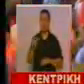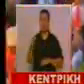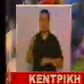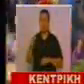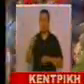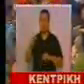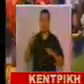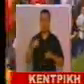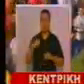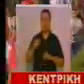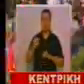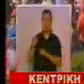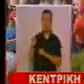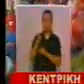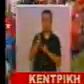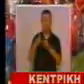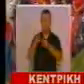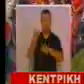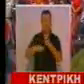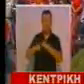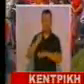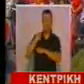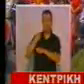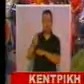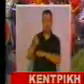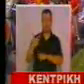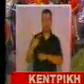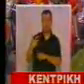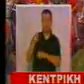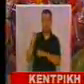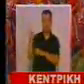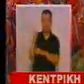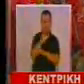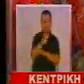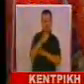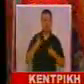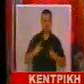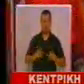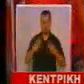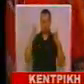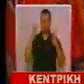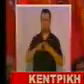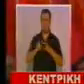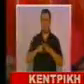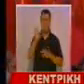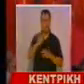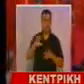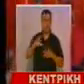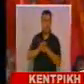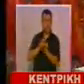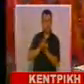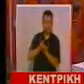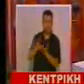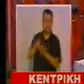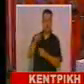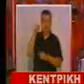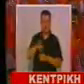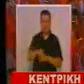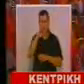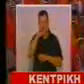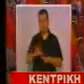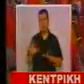των μονοπωλίων, από την Ευρωπαϊκή Ένωση. Αυτό είναι η πραγματική νίκη και η απελευθέρωση του